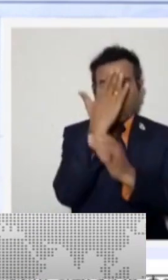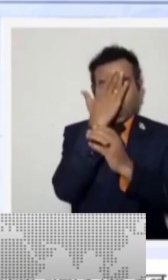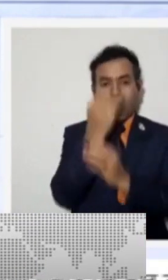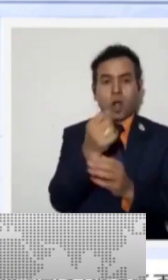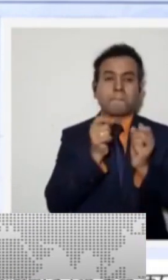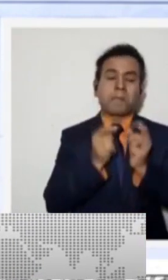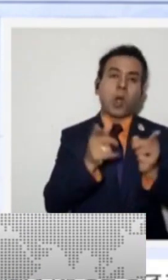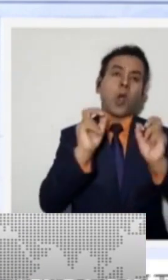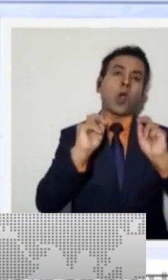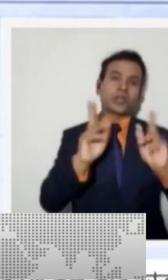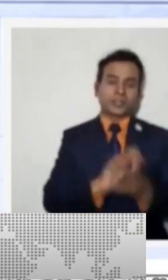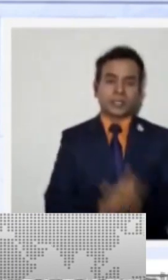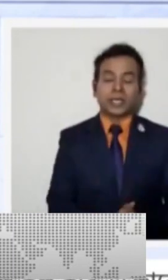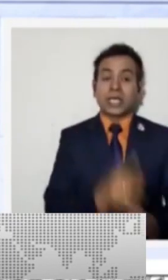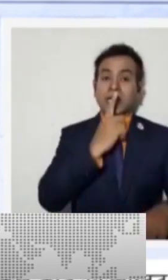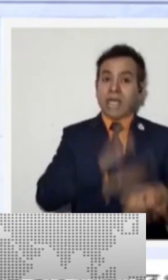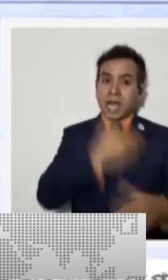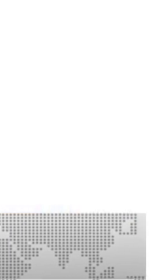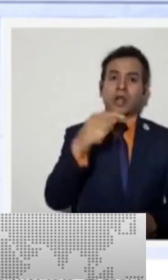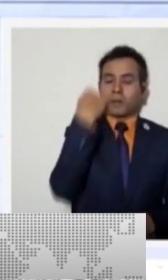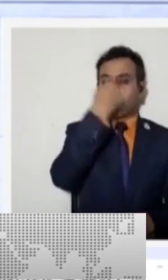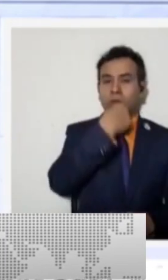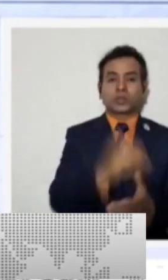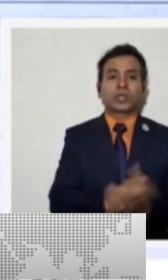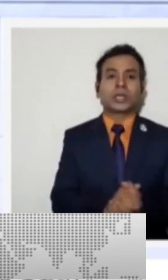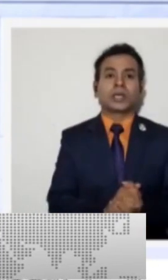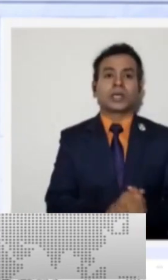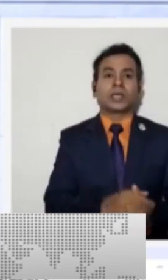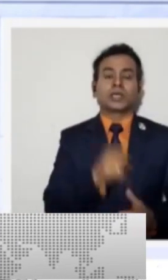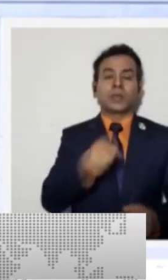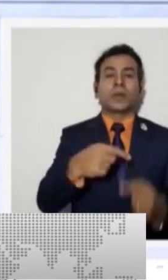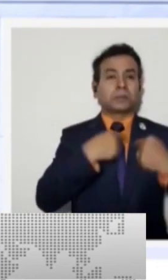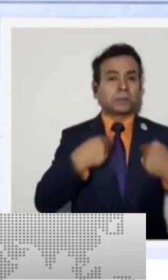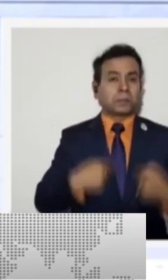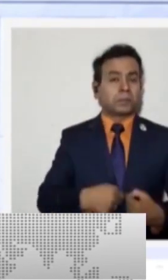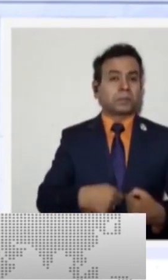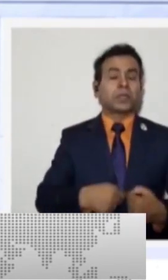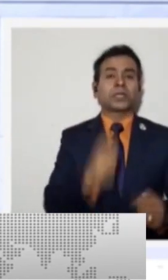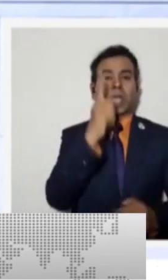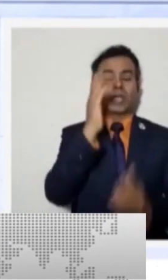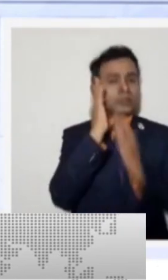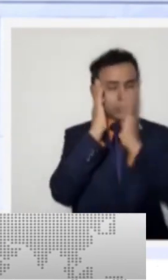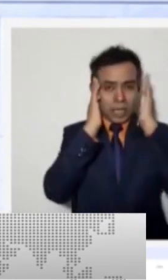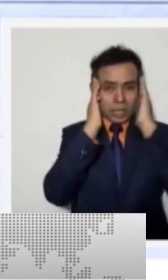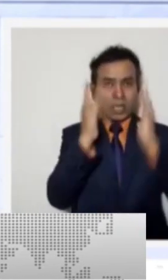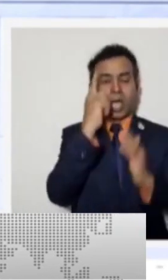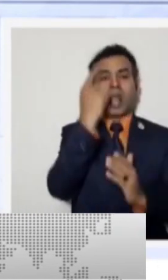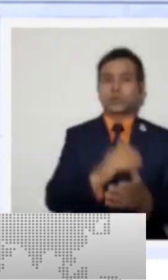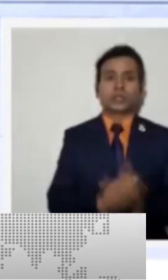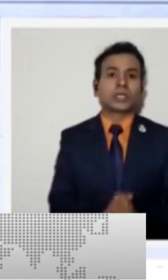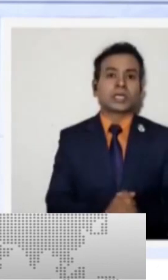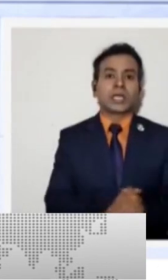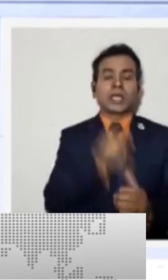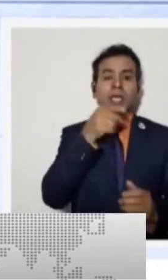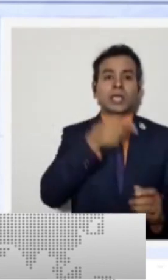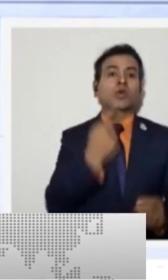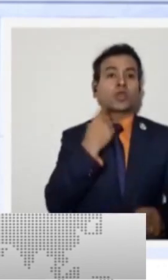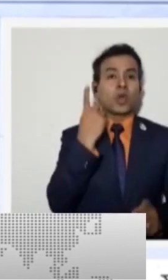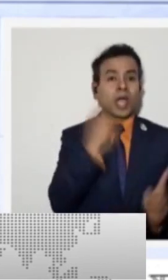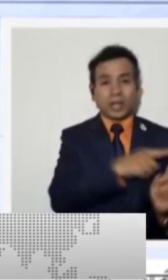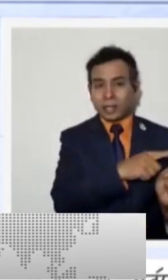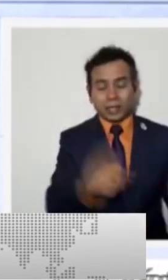দাঁড়ালো 15691 জন। আমাদের আজকের মৃত্যুর তালিকায় 11 জন সংযুক্ত হয়েছে। এ পর্যন্ত